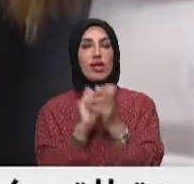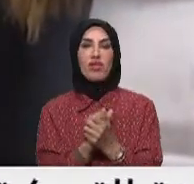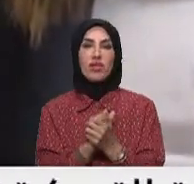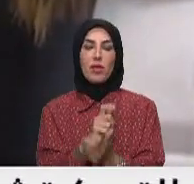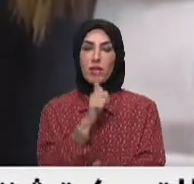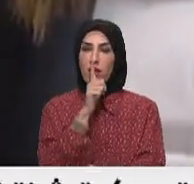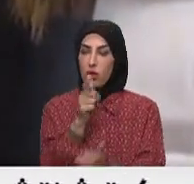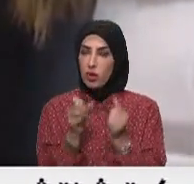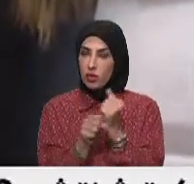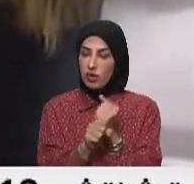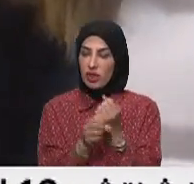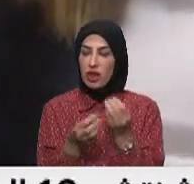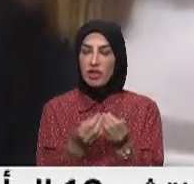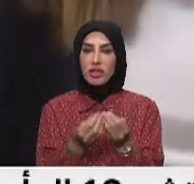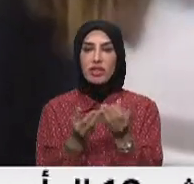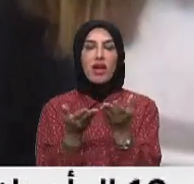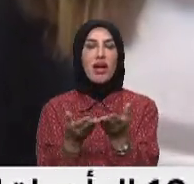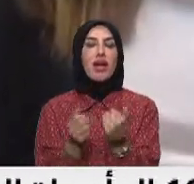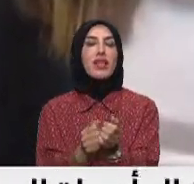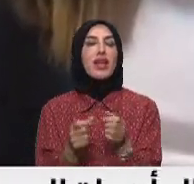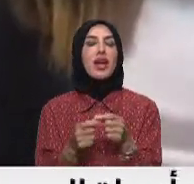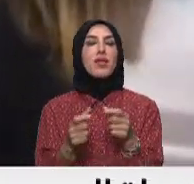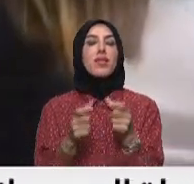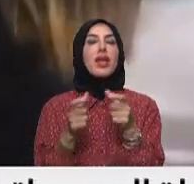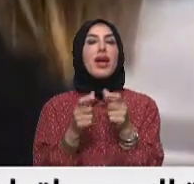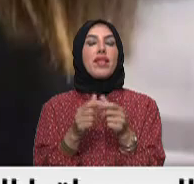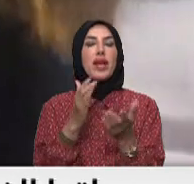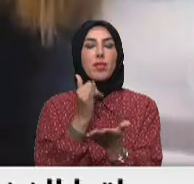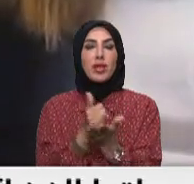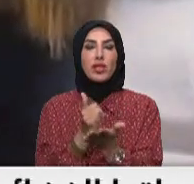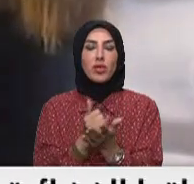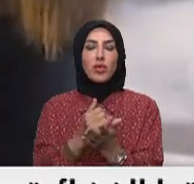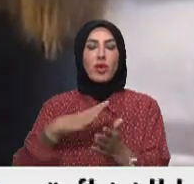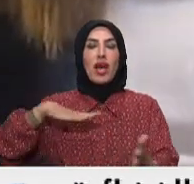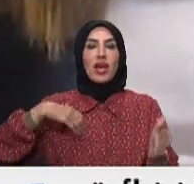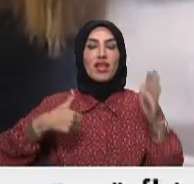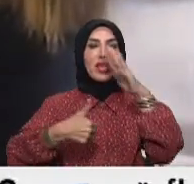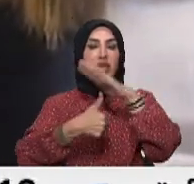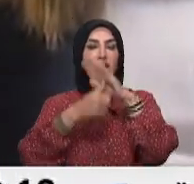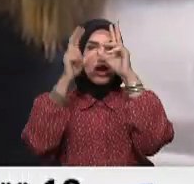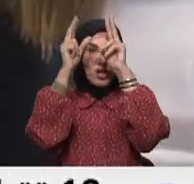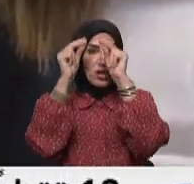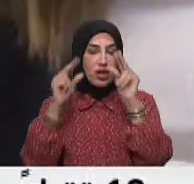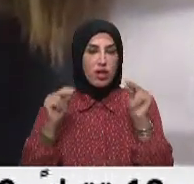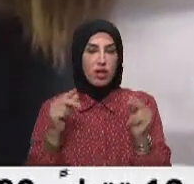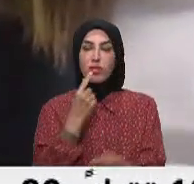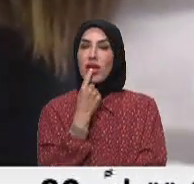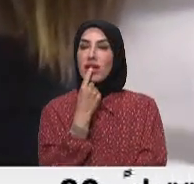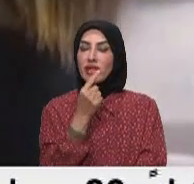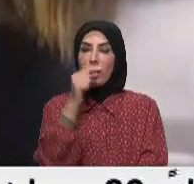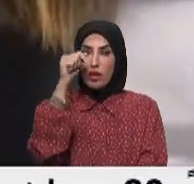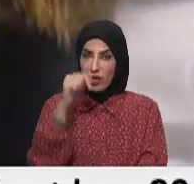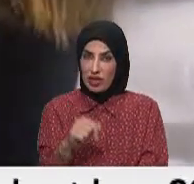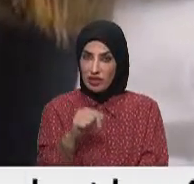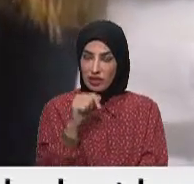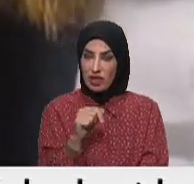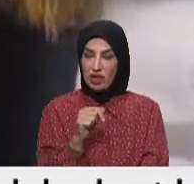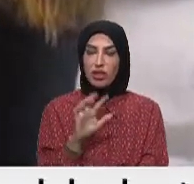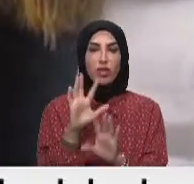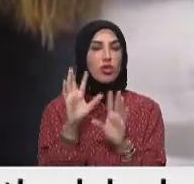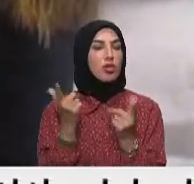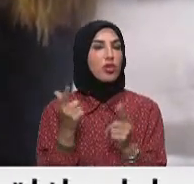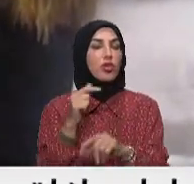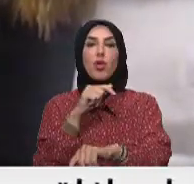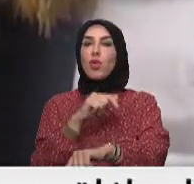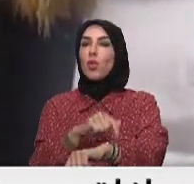من رئيس مجلس النواب نبيه بري أشارت إلى أن لبنان لم يطلب منه حتى الساعة أي مواعيد